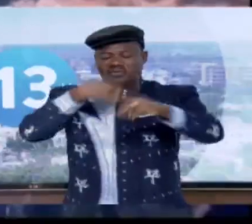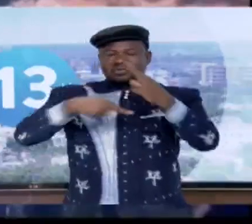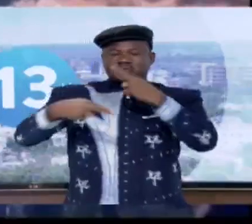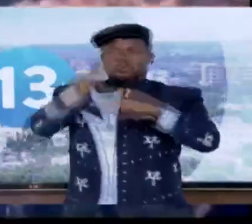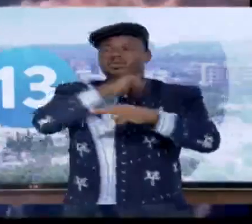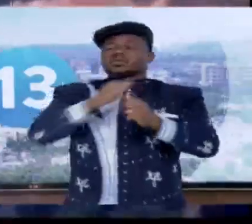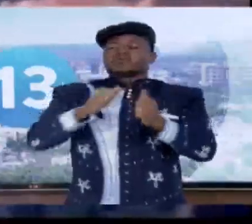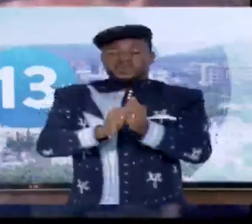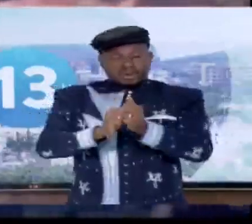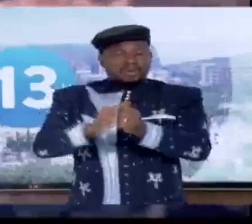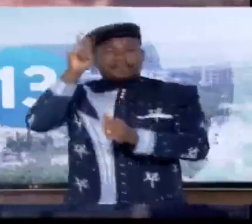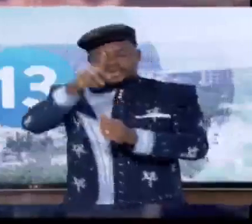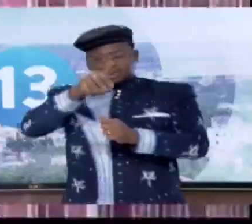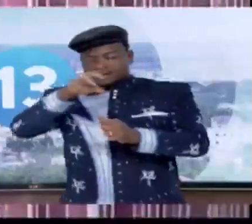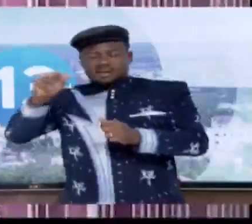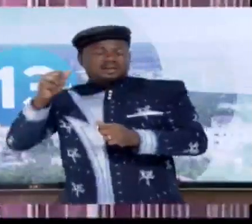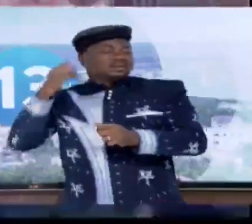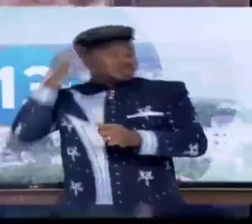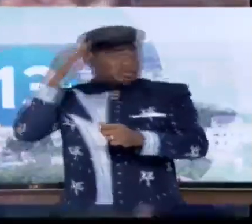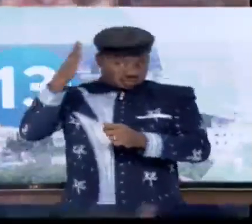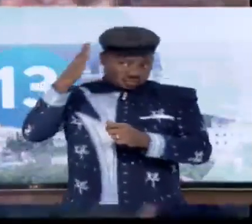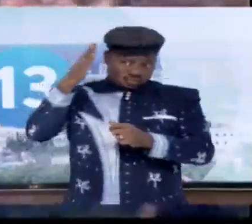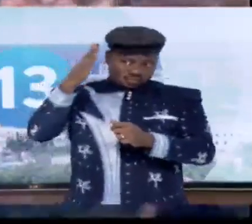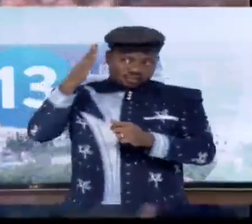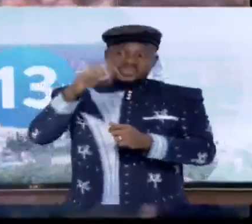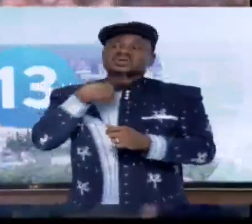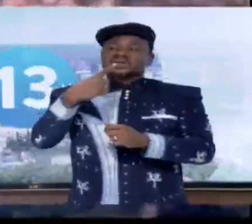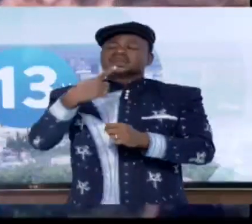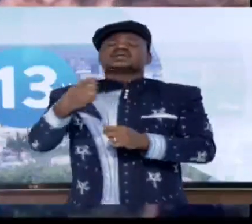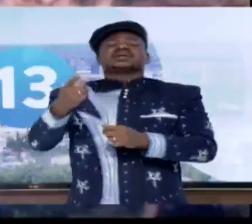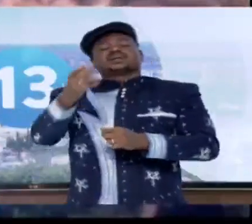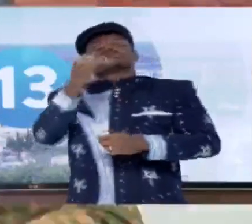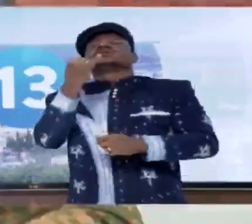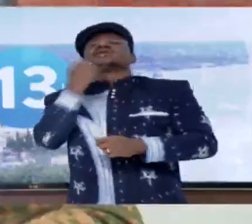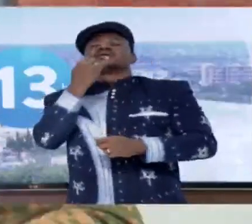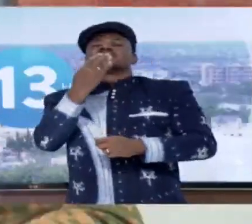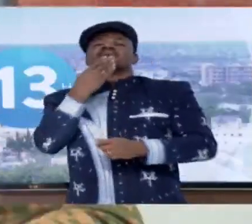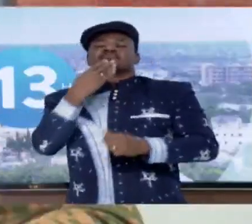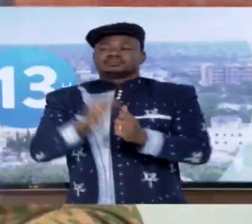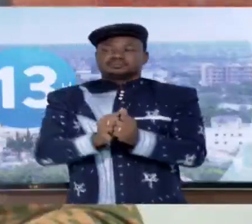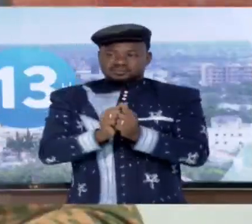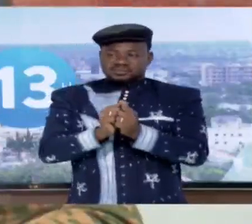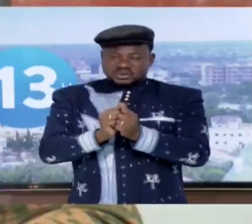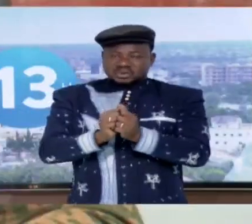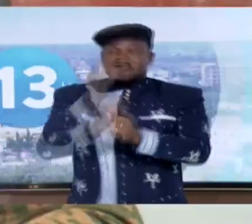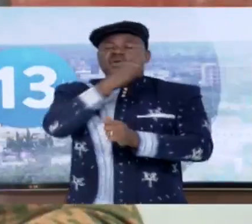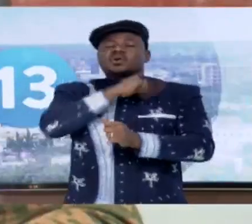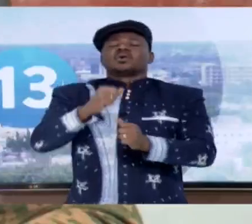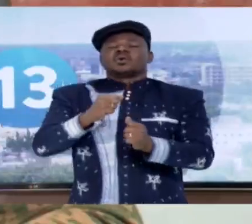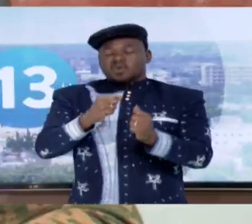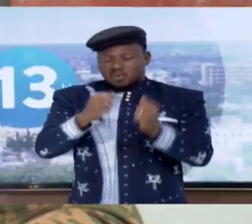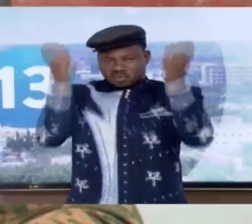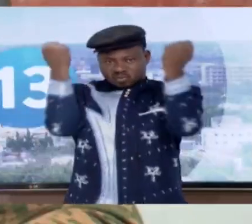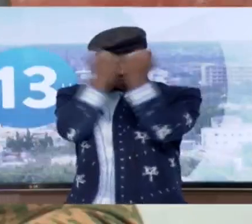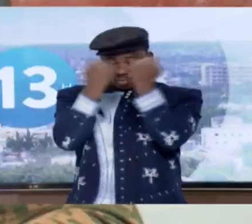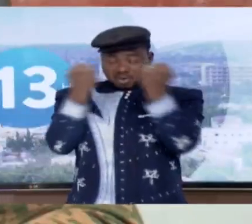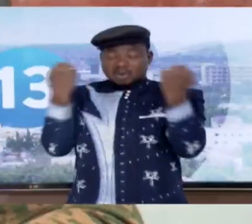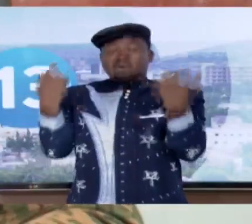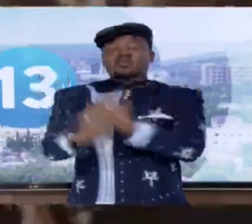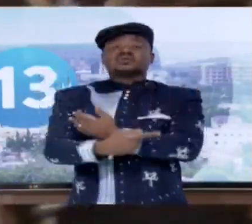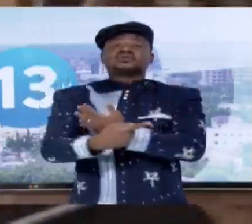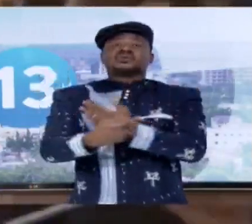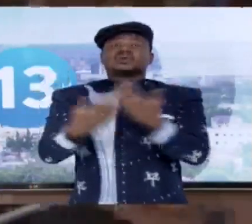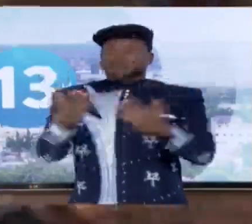déplacées internes dans leur localité, soutient Ibrahim Traoré. Le combat que nous menons aujourd'hui est également un combat de la